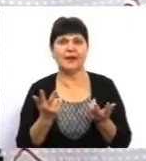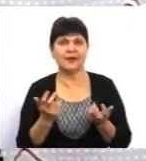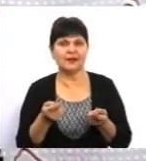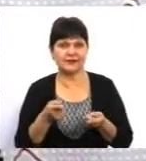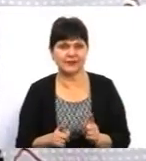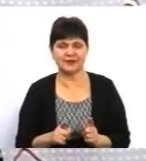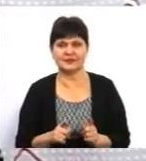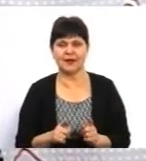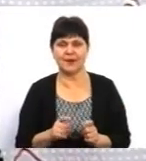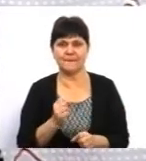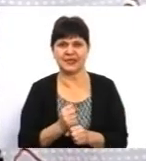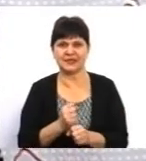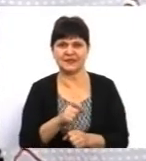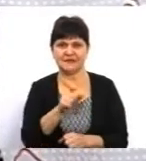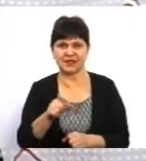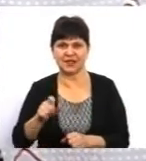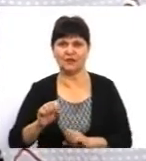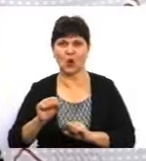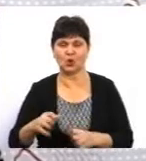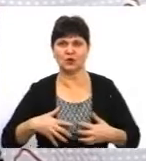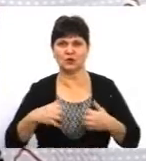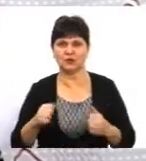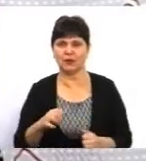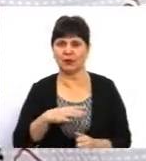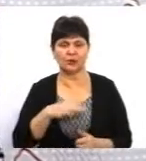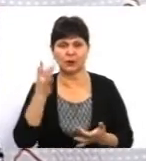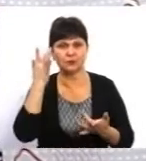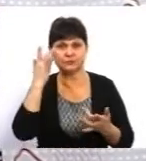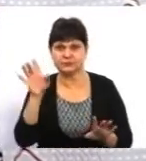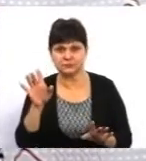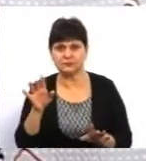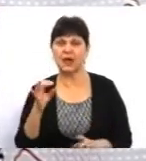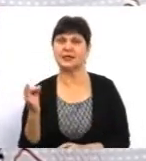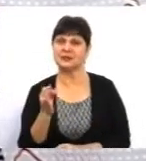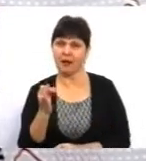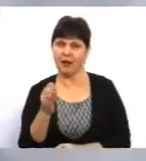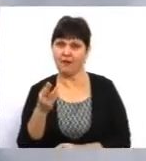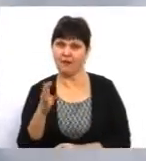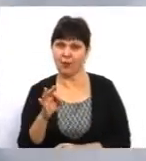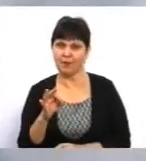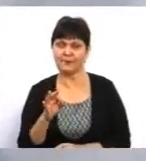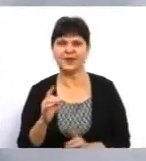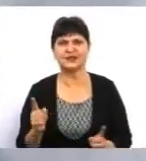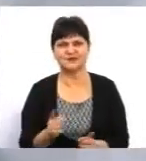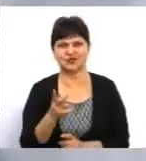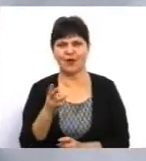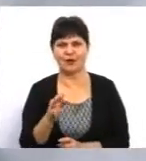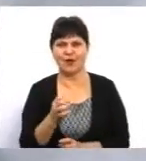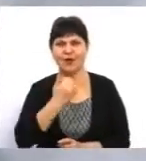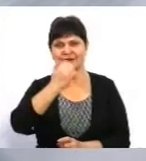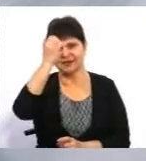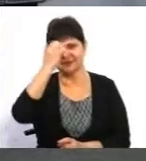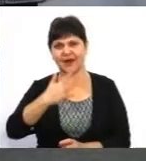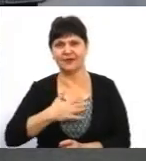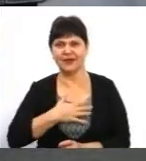охорони здоров'я це було досить несподівано і цікаво. Але, викликом своєрідним. Звичайно. Так? Але завдячуючи нашої такої